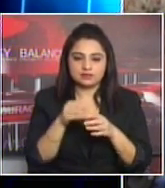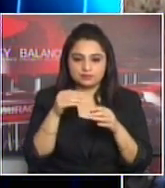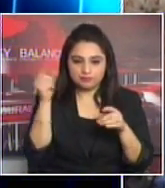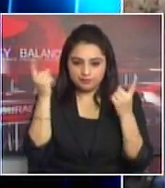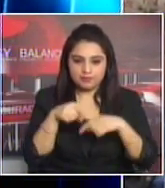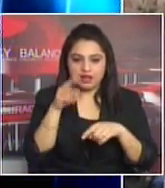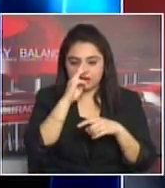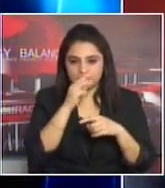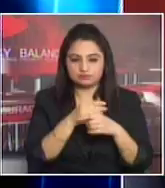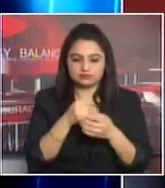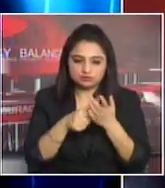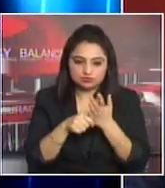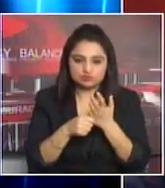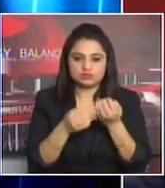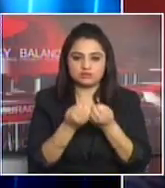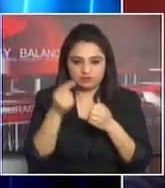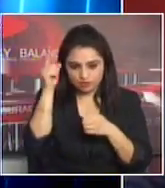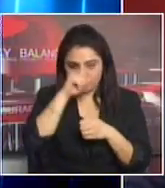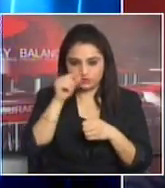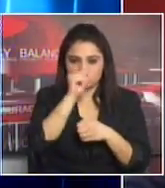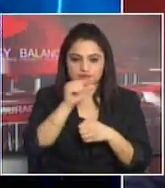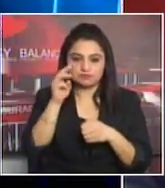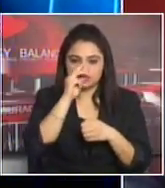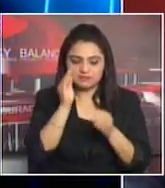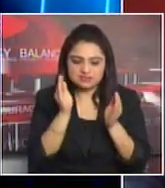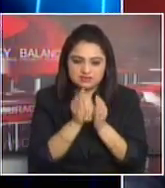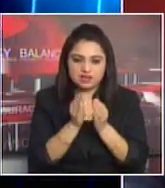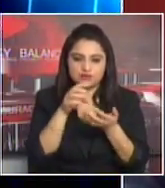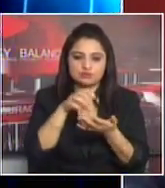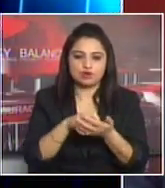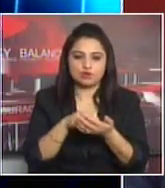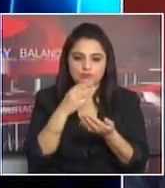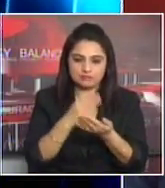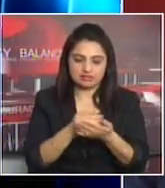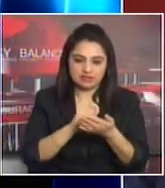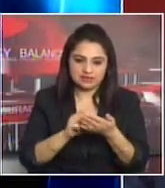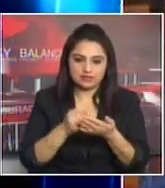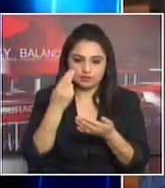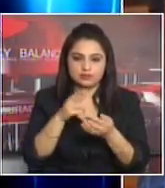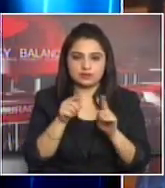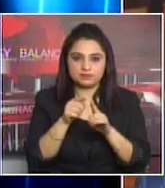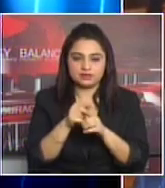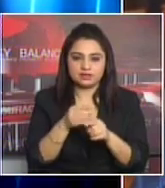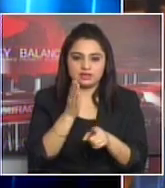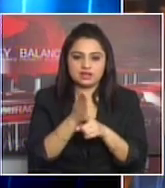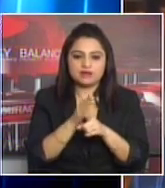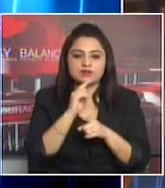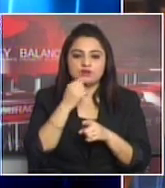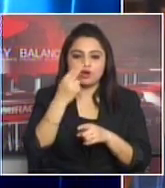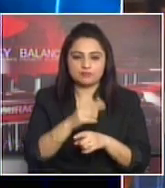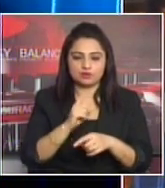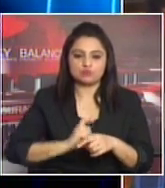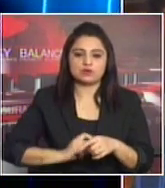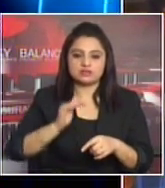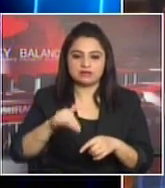सुर्तिजन्य पदार्थले पुर्याउने हानि नोक्सानीबारे सानो स्थान दिएको भए पनि कारवाही नभएको भन्ने